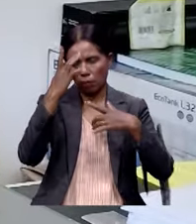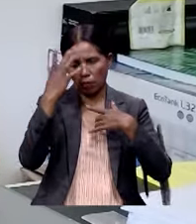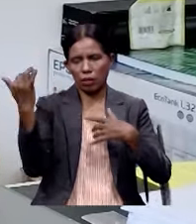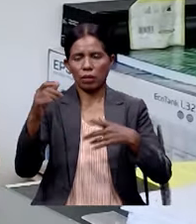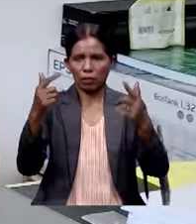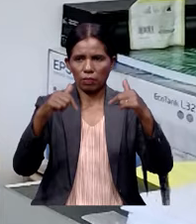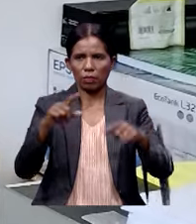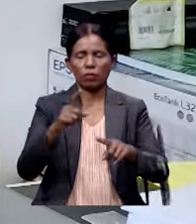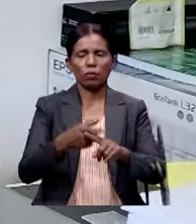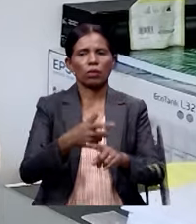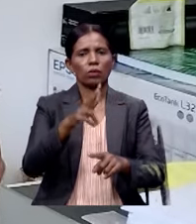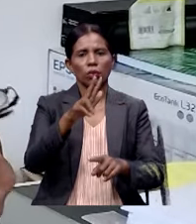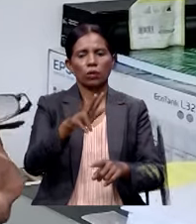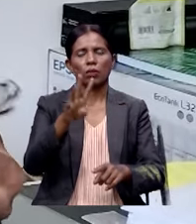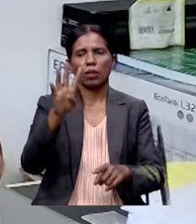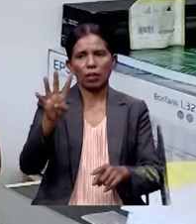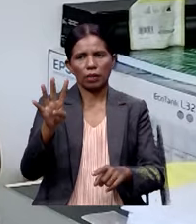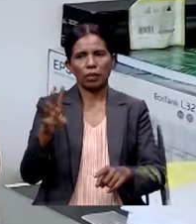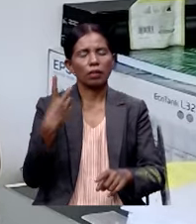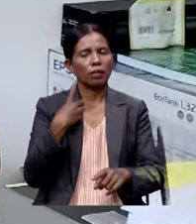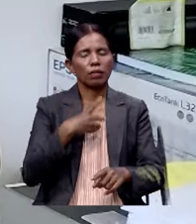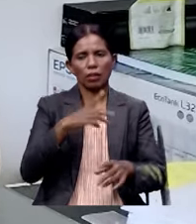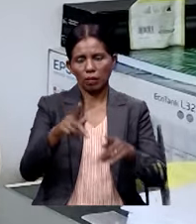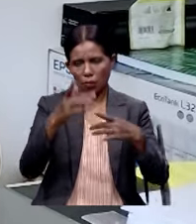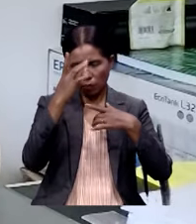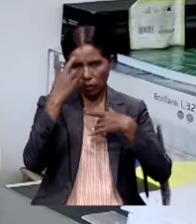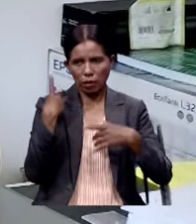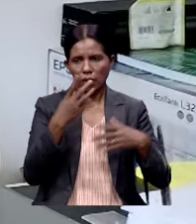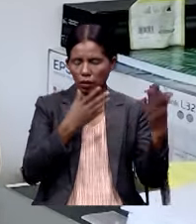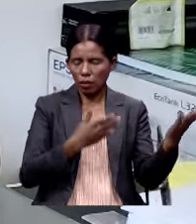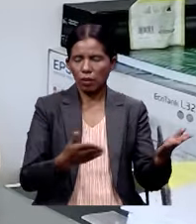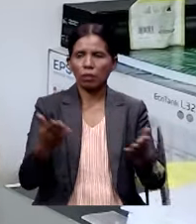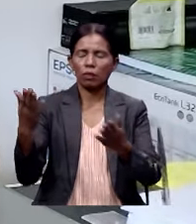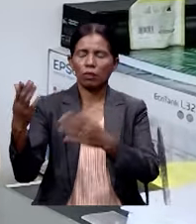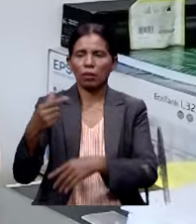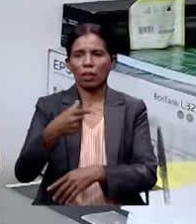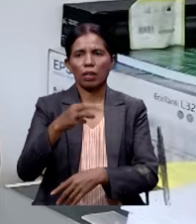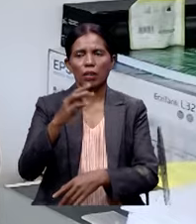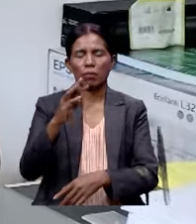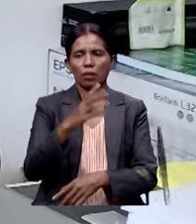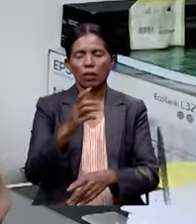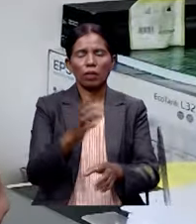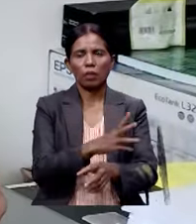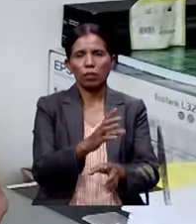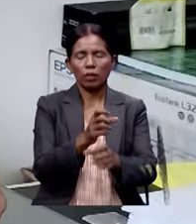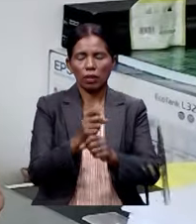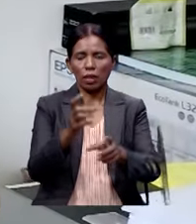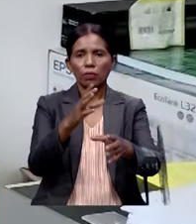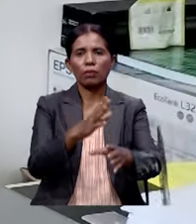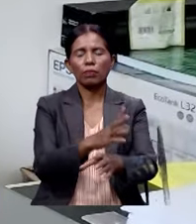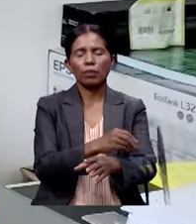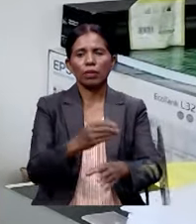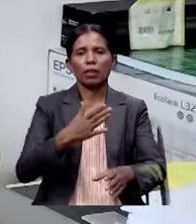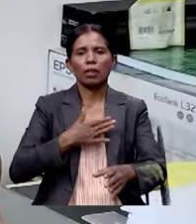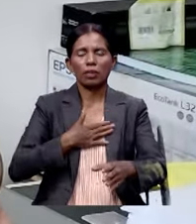Ia pulang tolu pulang hat nia larang. Ita nia pasiente serbe ita lori tumba be han dia be mai tarai sistem mai filafali. Nebe agora ita